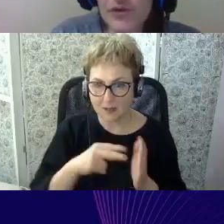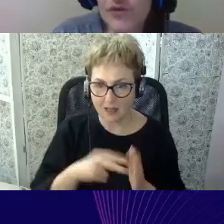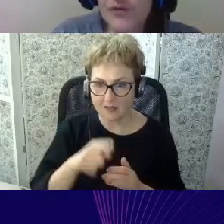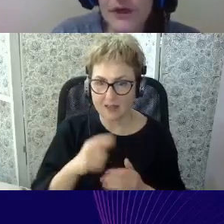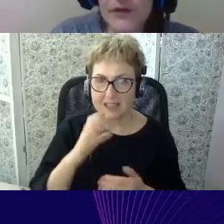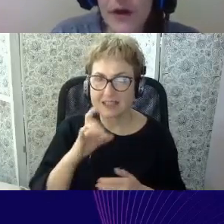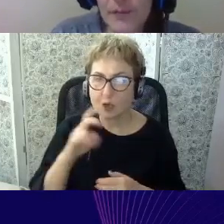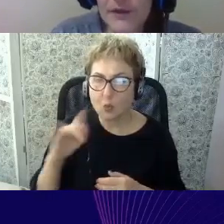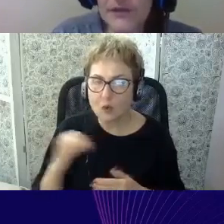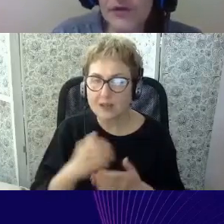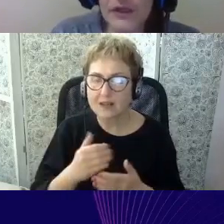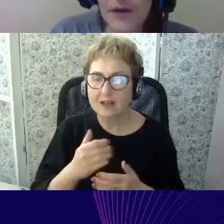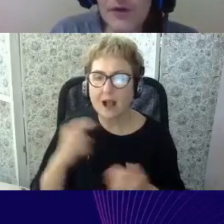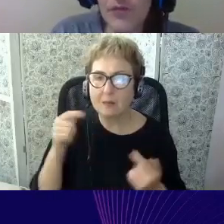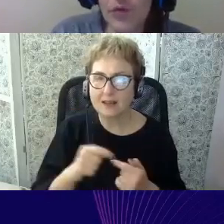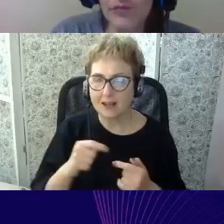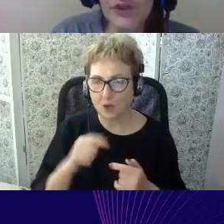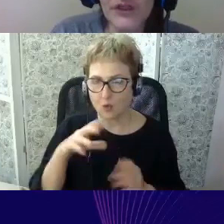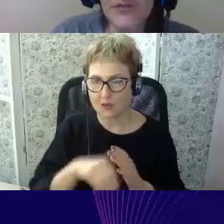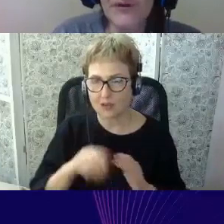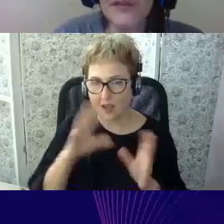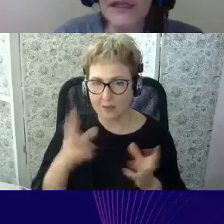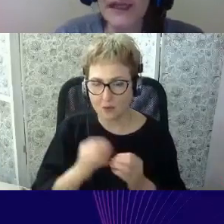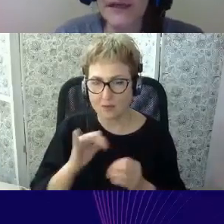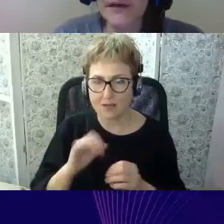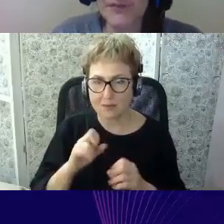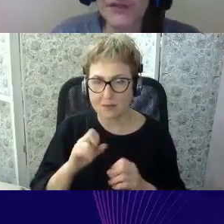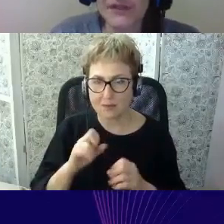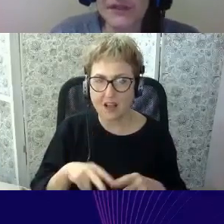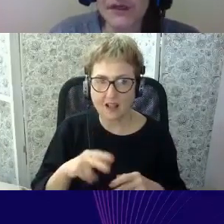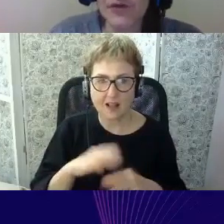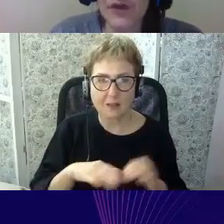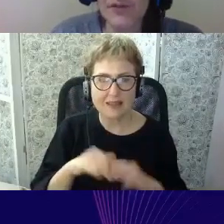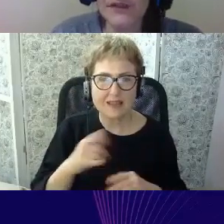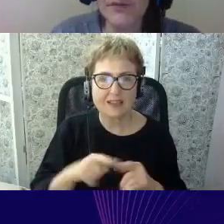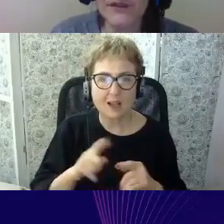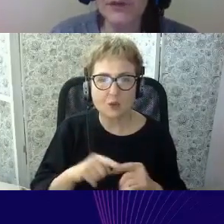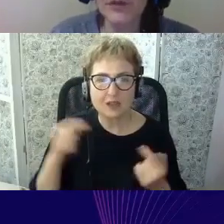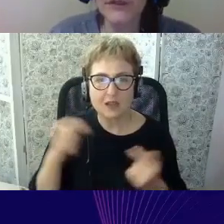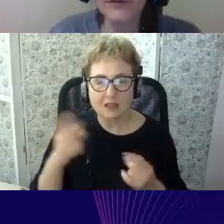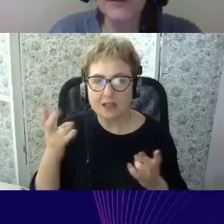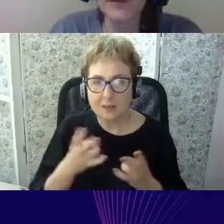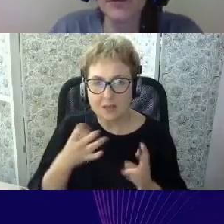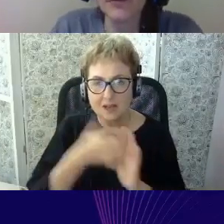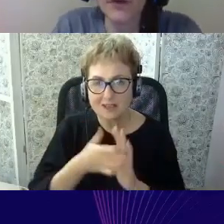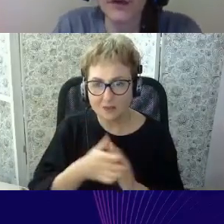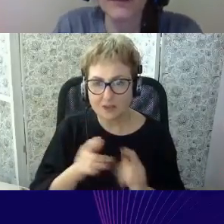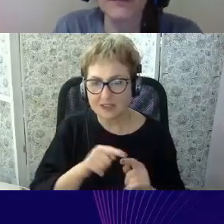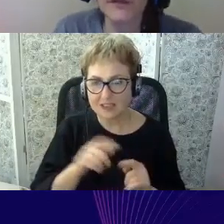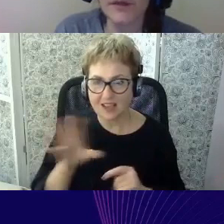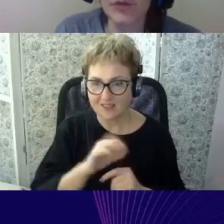обучения подразумевают определенный объем общих и профессиональных компетенций, которые необходимо освоить за весь